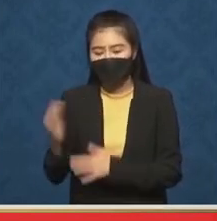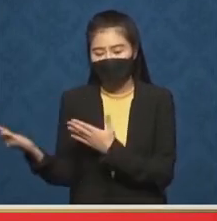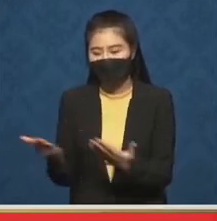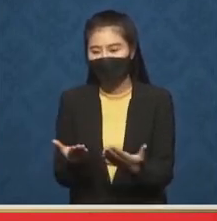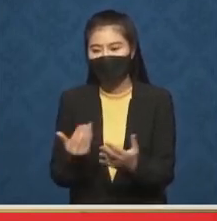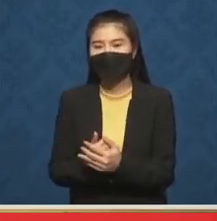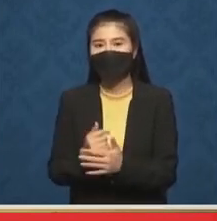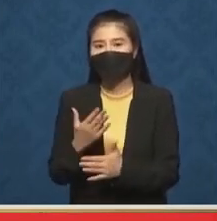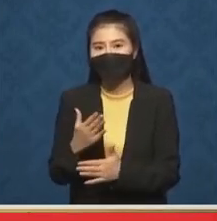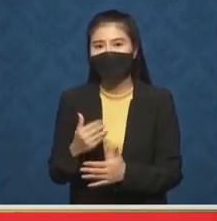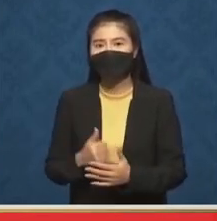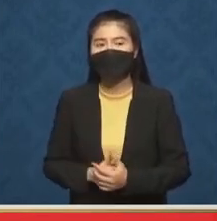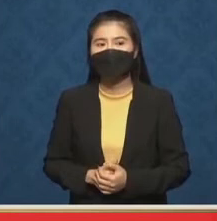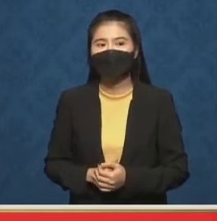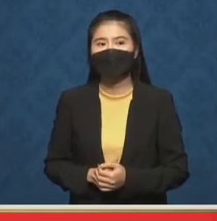โรกที่จะไป ก็ไมไดเปแชนั้น